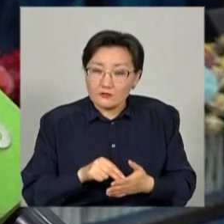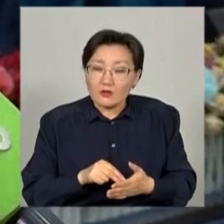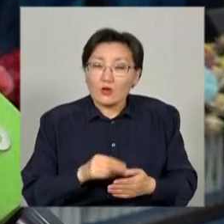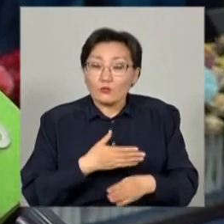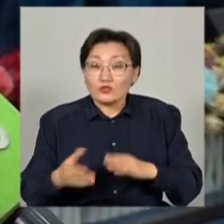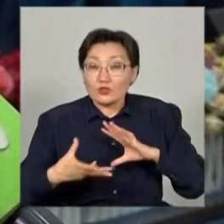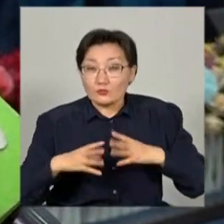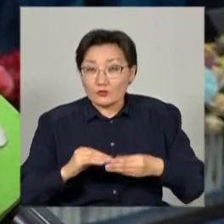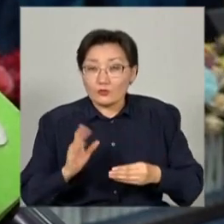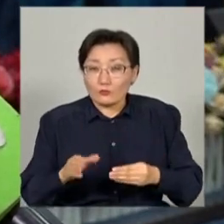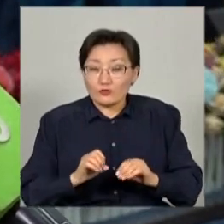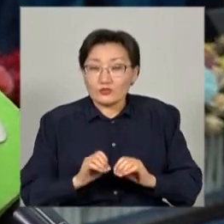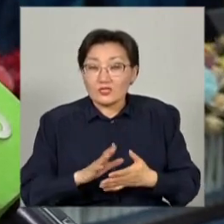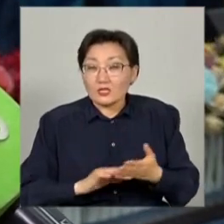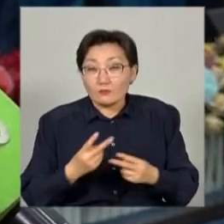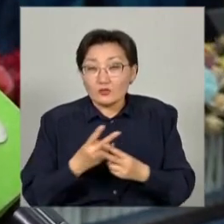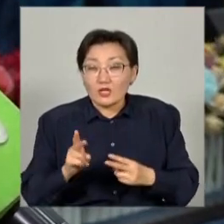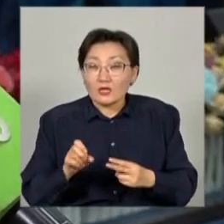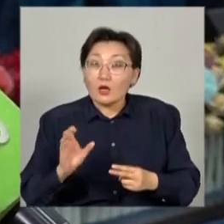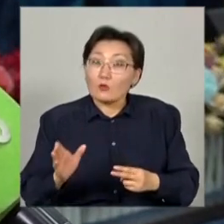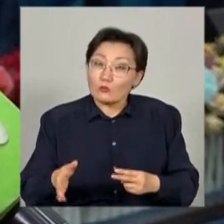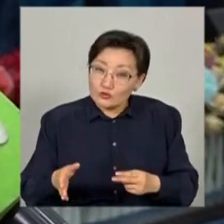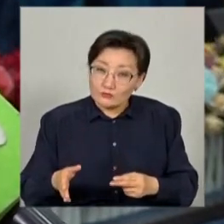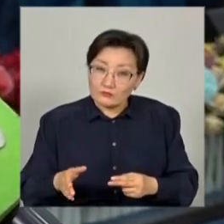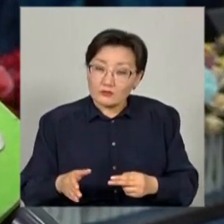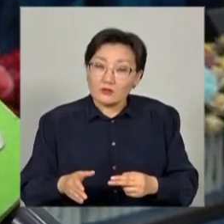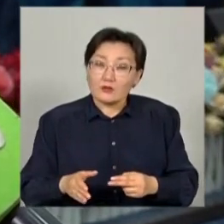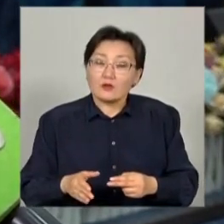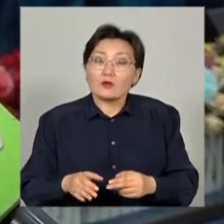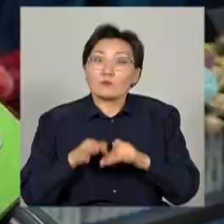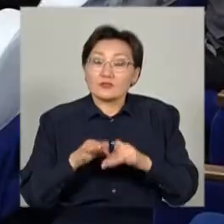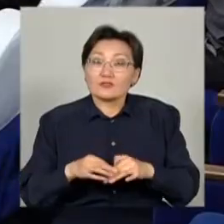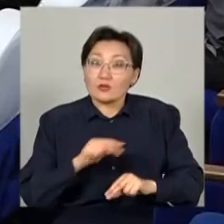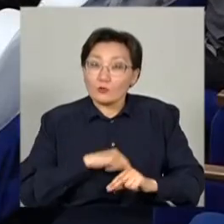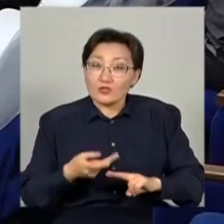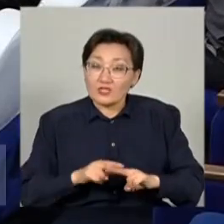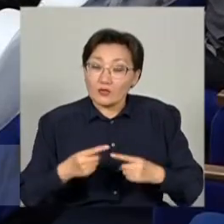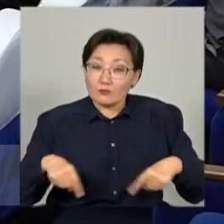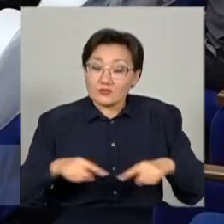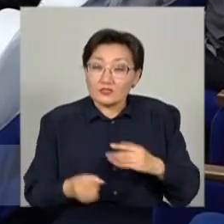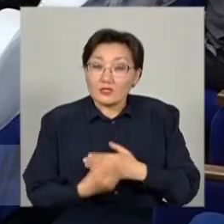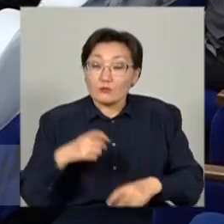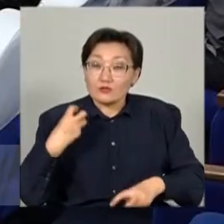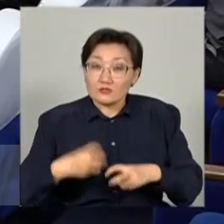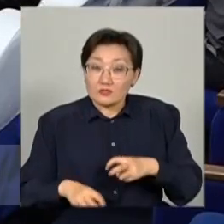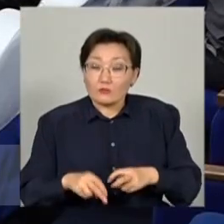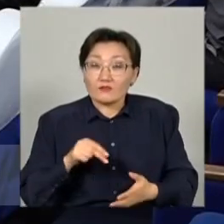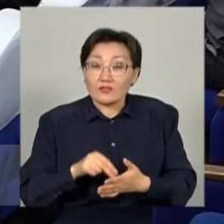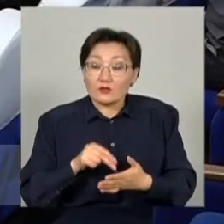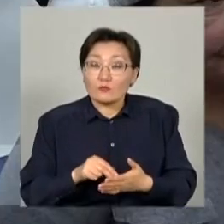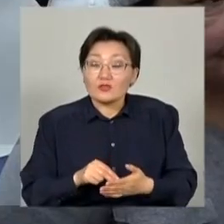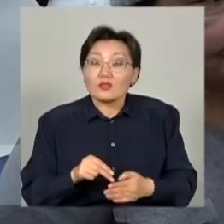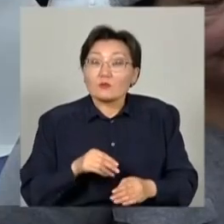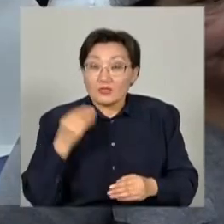результатам, будем дальше смотреть, как будем организовать работу с данным предприятием. В случае выявления нарушений по ценообразованию